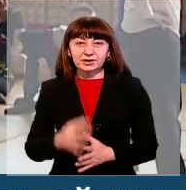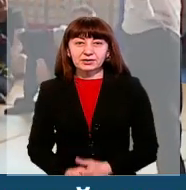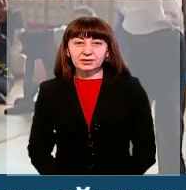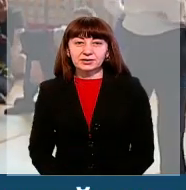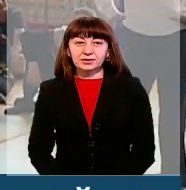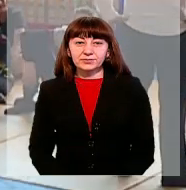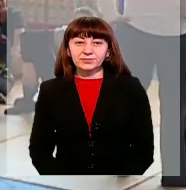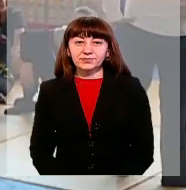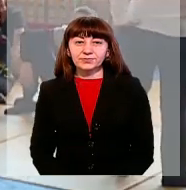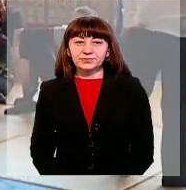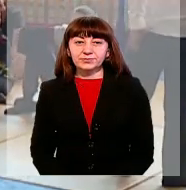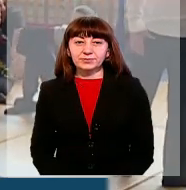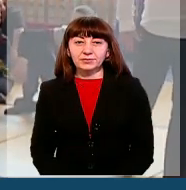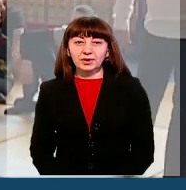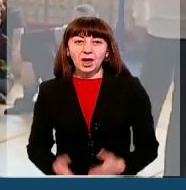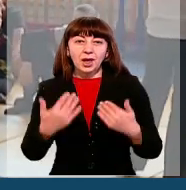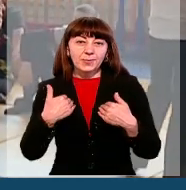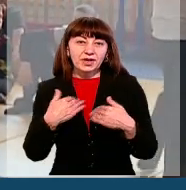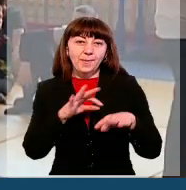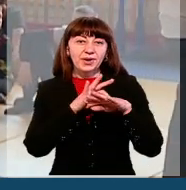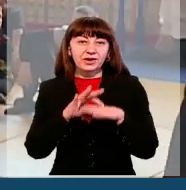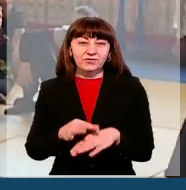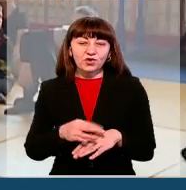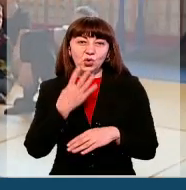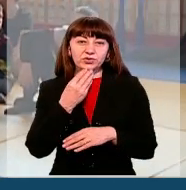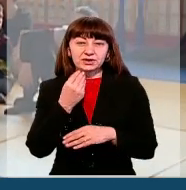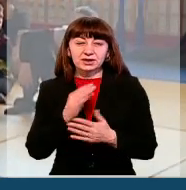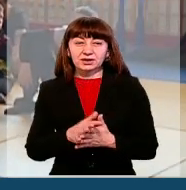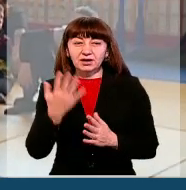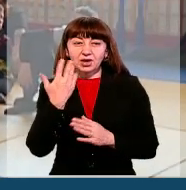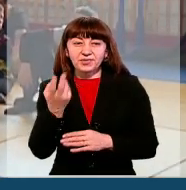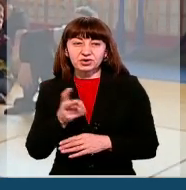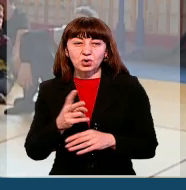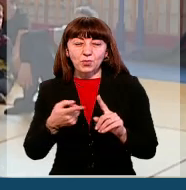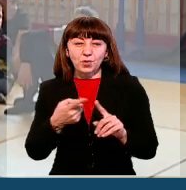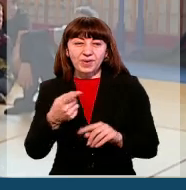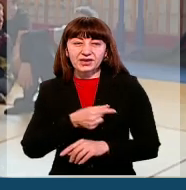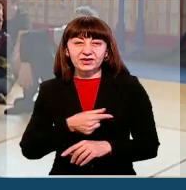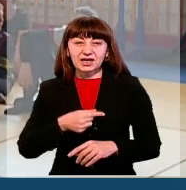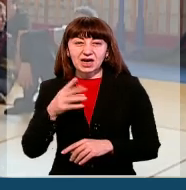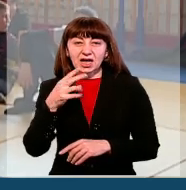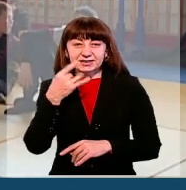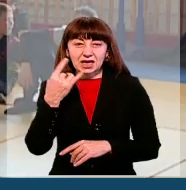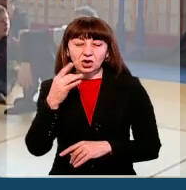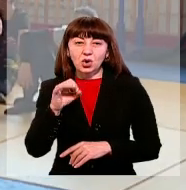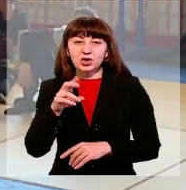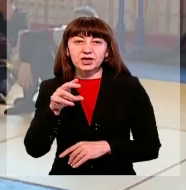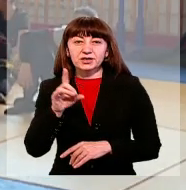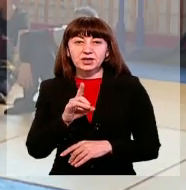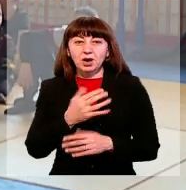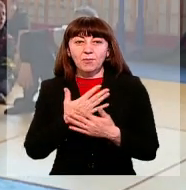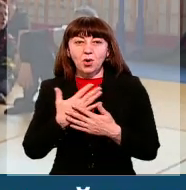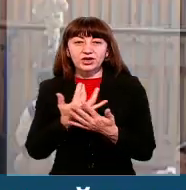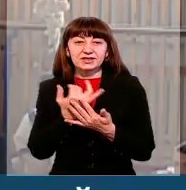Қызығушылық оянды сол кезде. Тренер ең алдымен мектепке бізге тренер екен, алғашқы тренер Ералхан аға деген. Сол